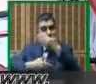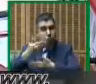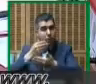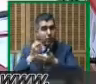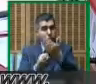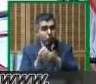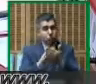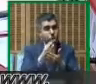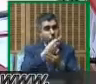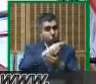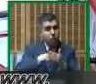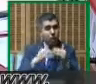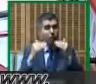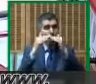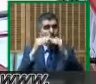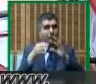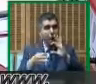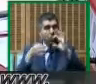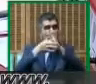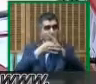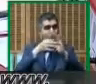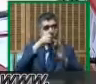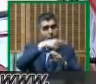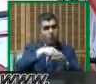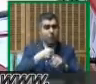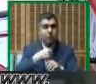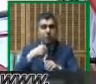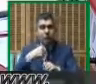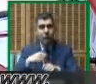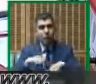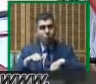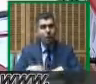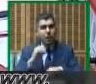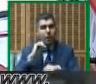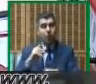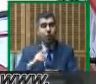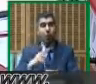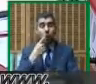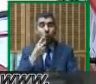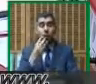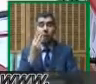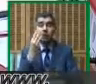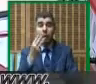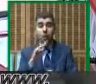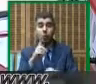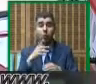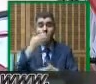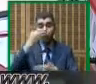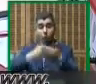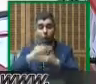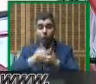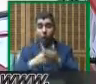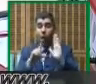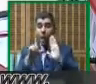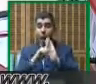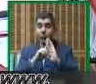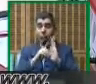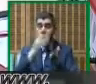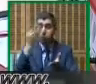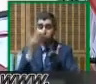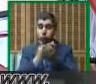وأعد بمقاربة تشاركية واسعة. العنصر الثالث ويهم دفتر التحملات على المستوى السمعي